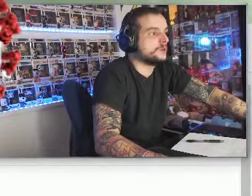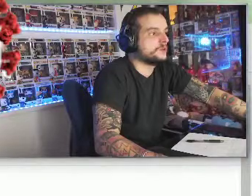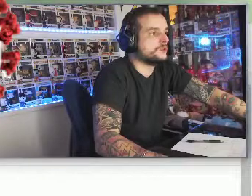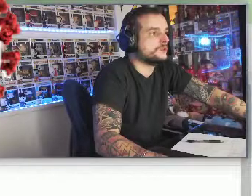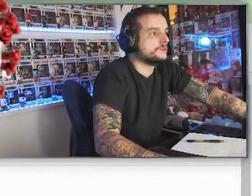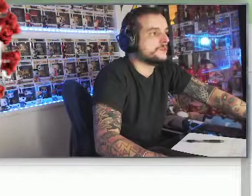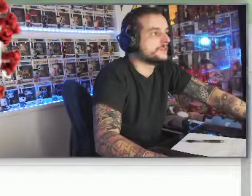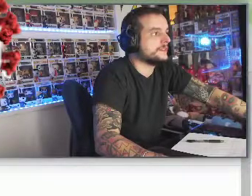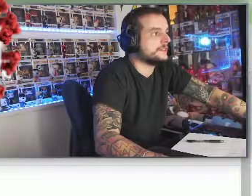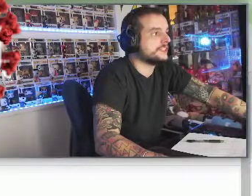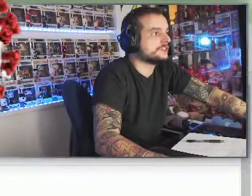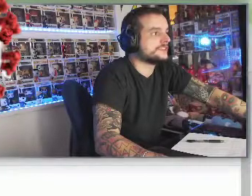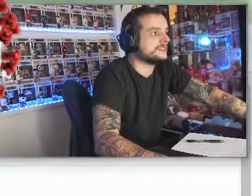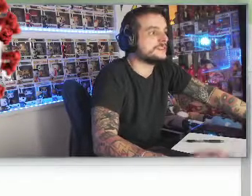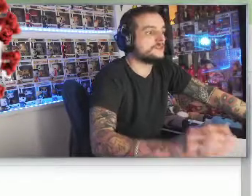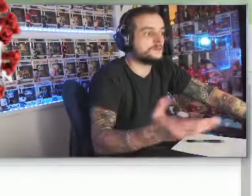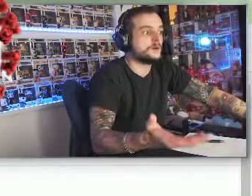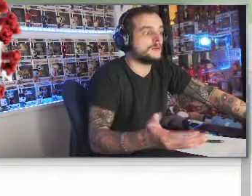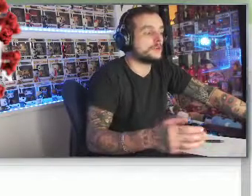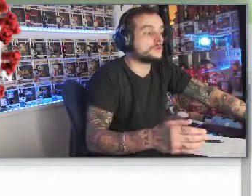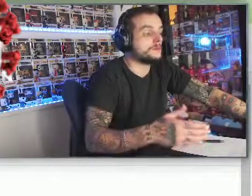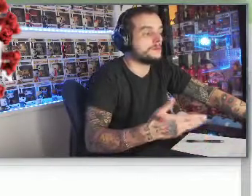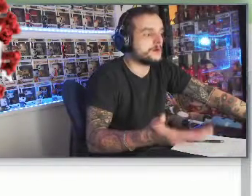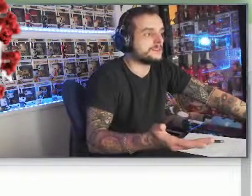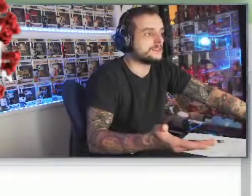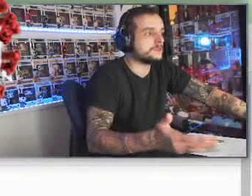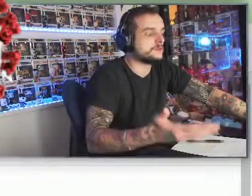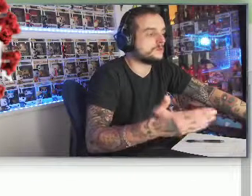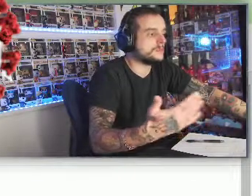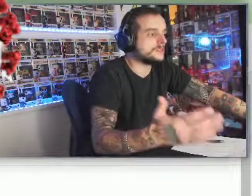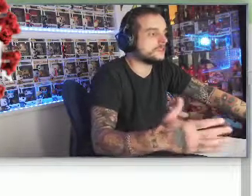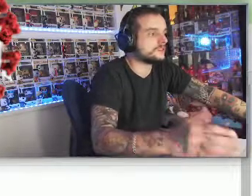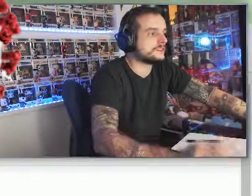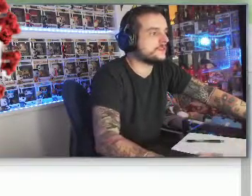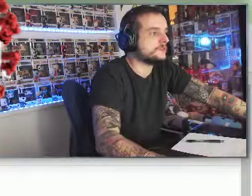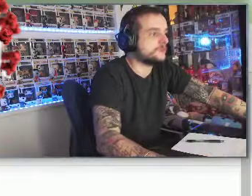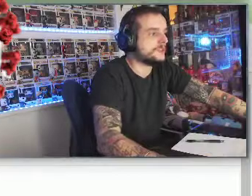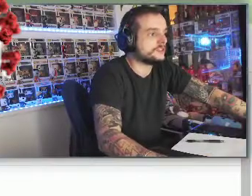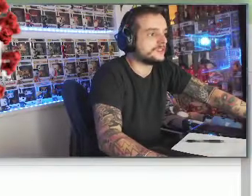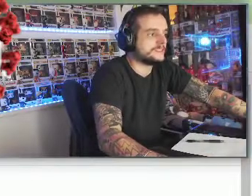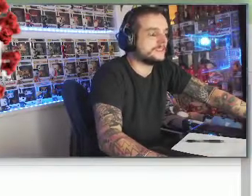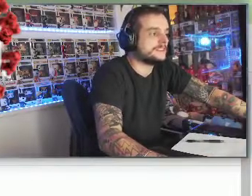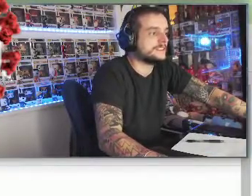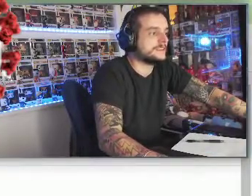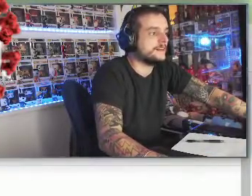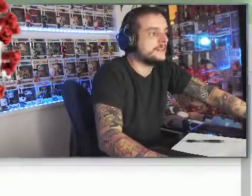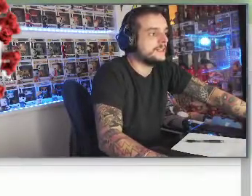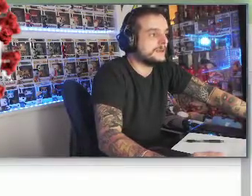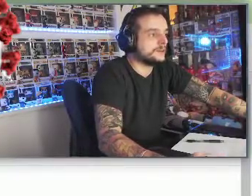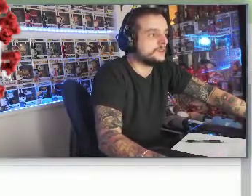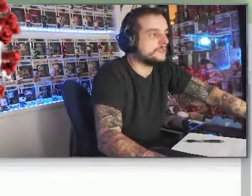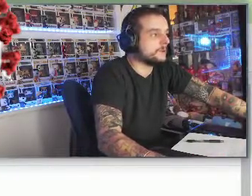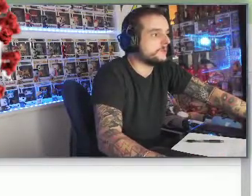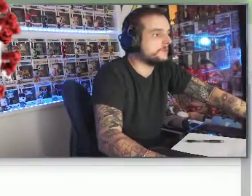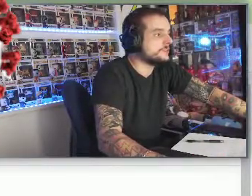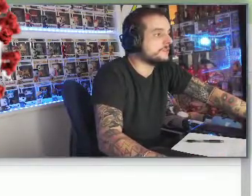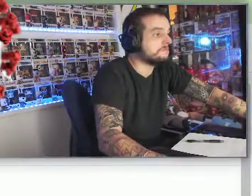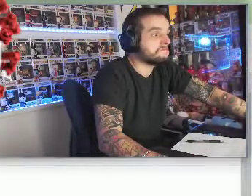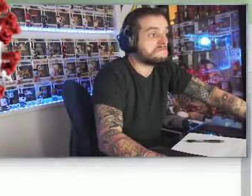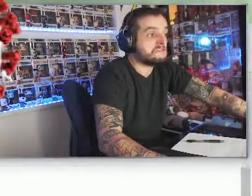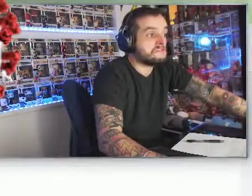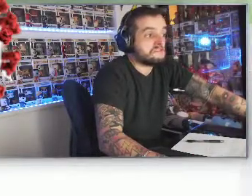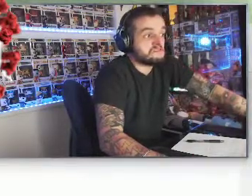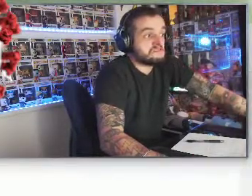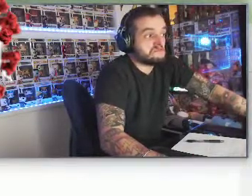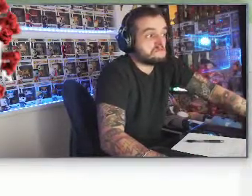du sport de haut niveau français. L'Agence nationale du sport, voilà. On ne sait même pas à quoi ça sert ce truc, mais c'est l'Agence nationale du sport. Et Jean Castex, c'était ça. Et maintenant, il est Premier ministre.